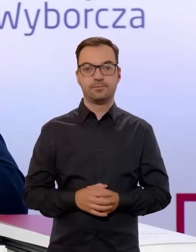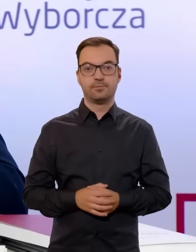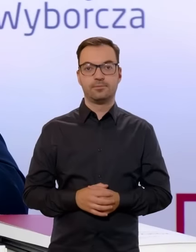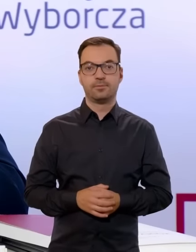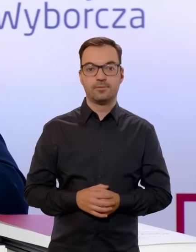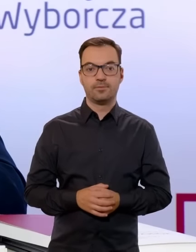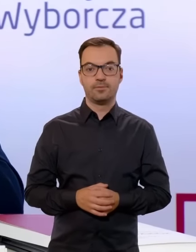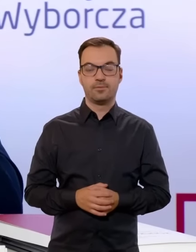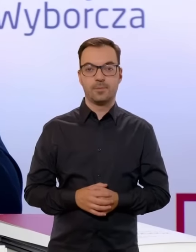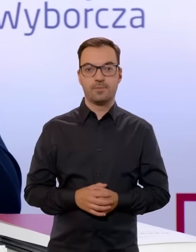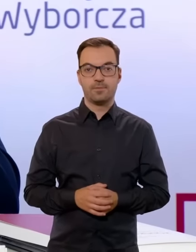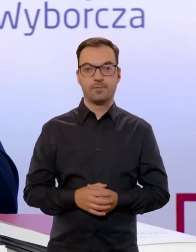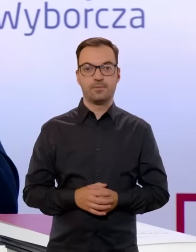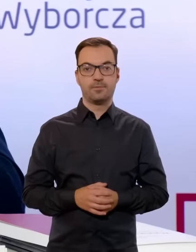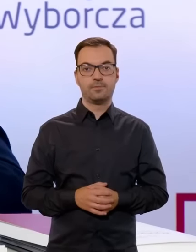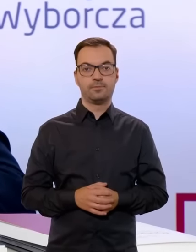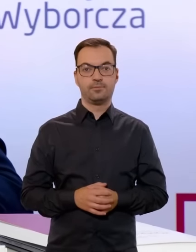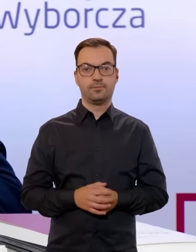15,61%.